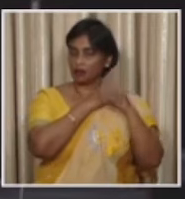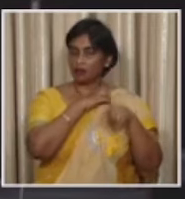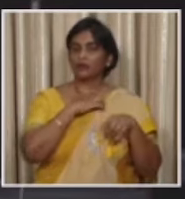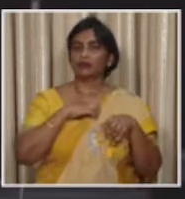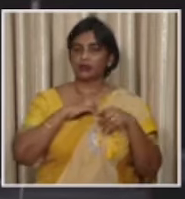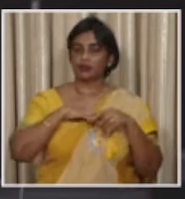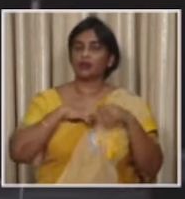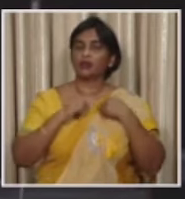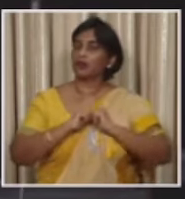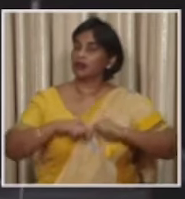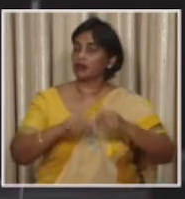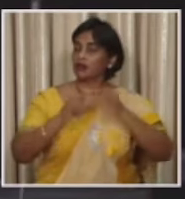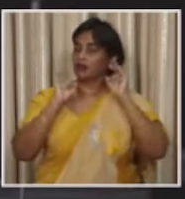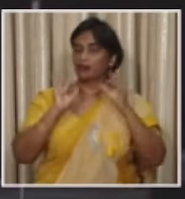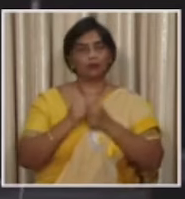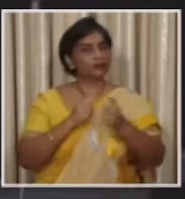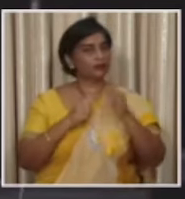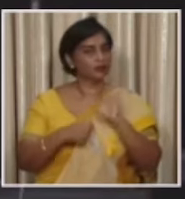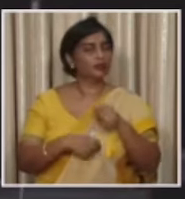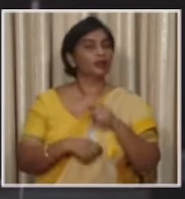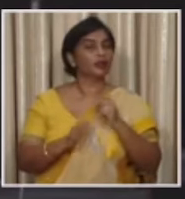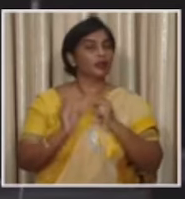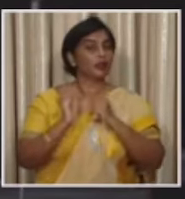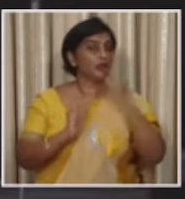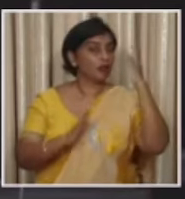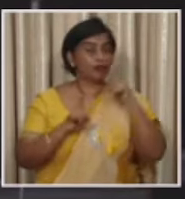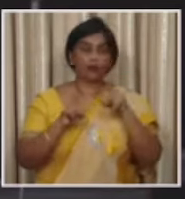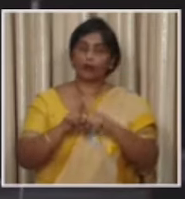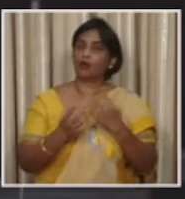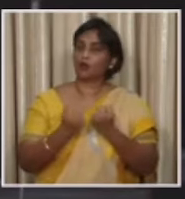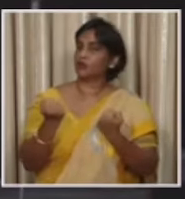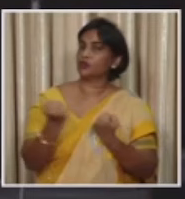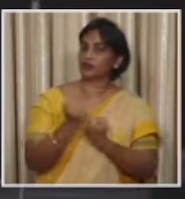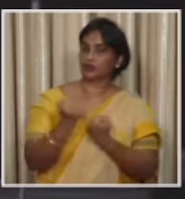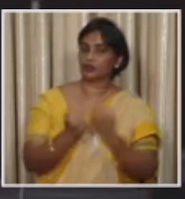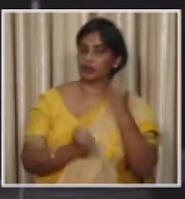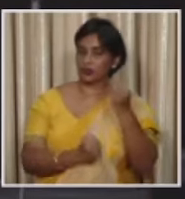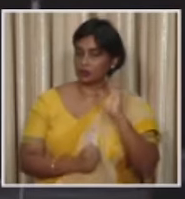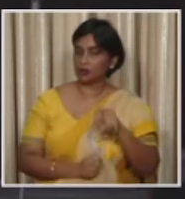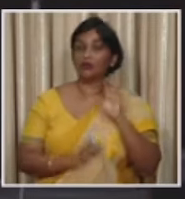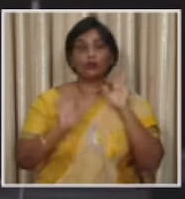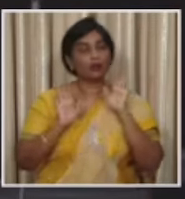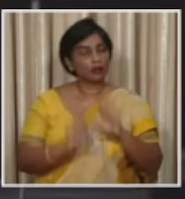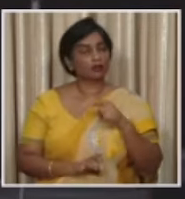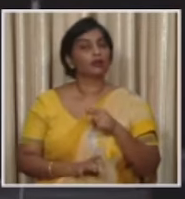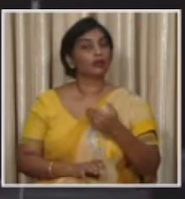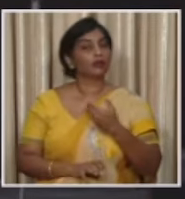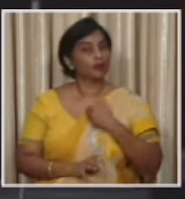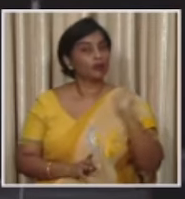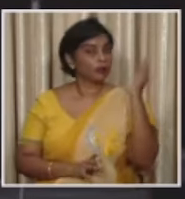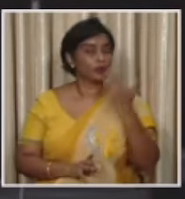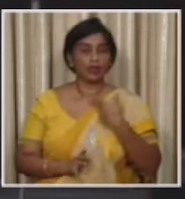තියෙනවා, ගමන් මග ස්ථාවර වෙලා තියෙනවා, ජාත්‍යන්තරයේ සඳහා අවශ්‍ය සහයෝගය ලබා දීලා තියෙනවා. හැබැයි අපි